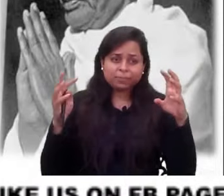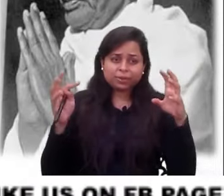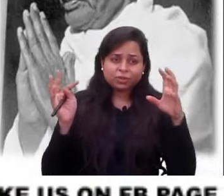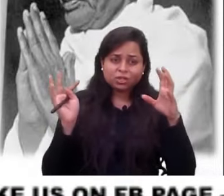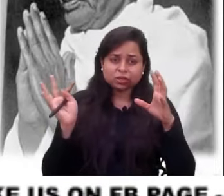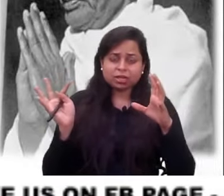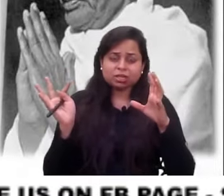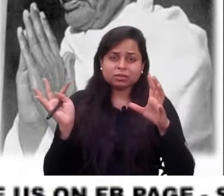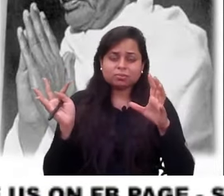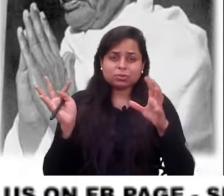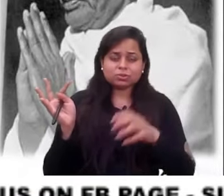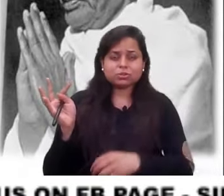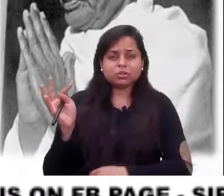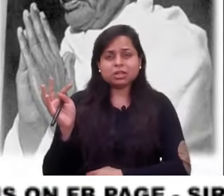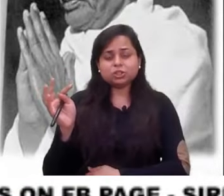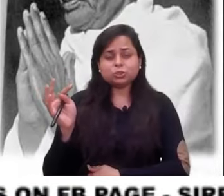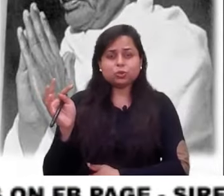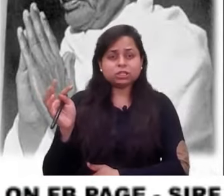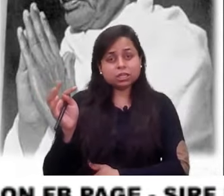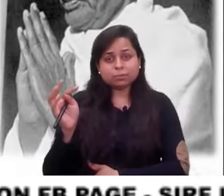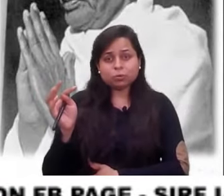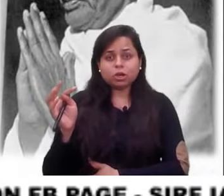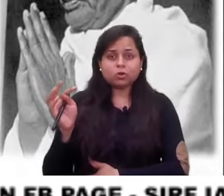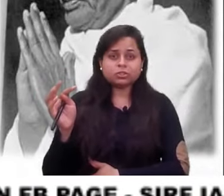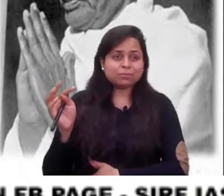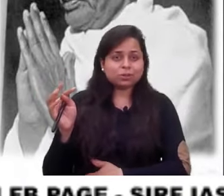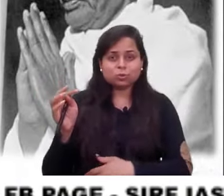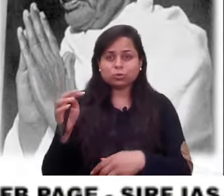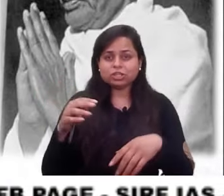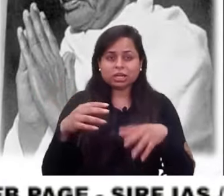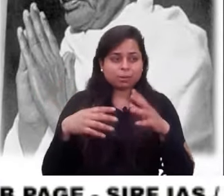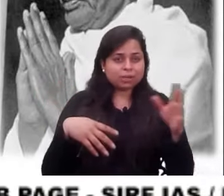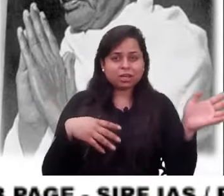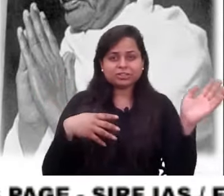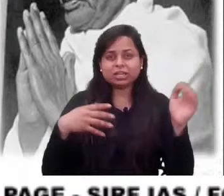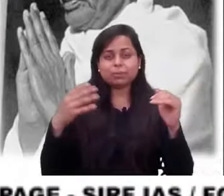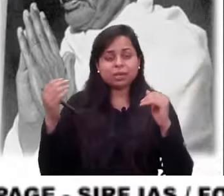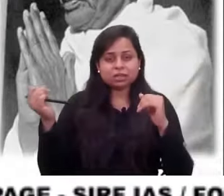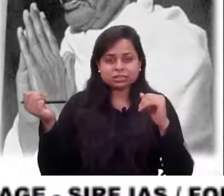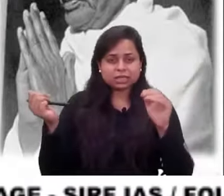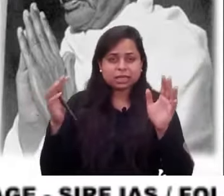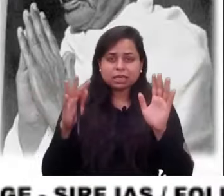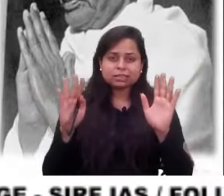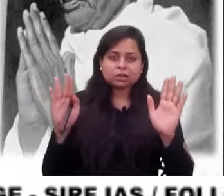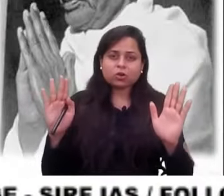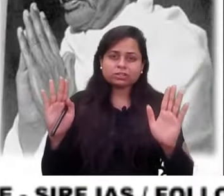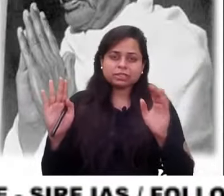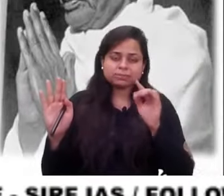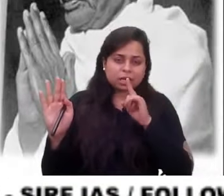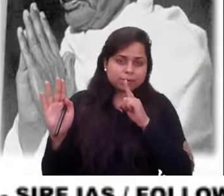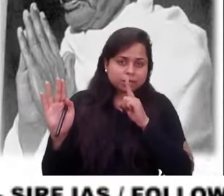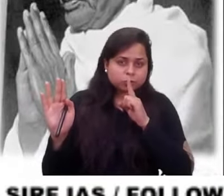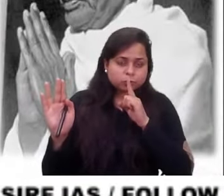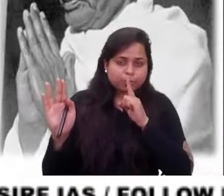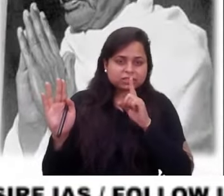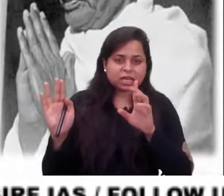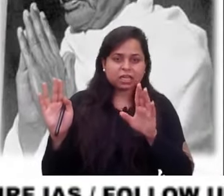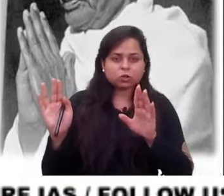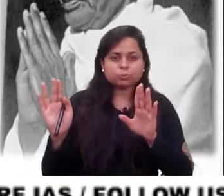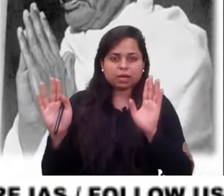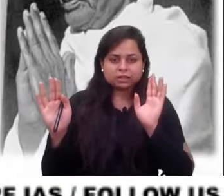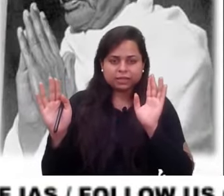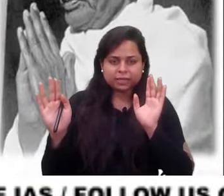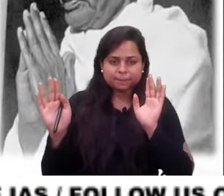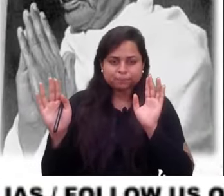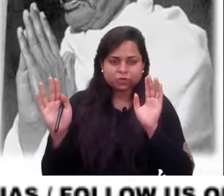है यहां पर जो है दिक्कतें शुरू हो जाएंगे अब ब्लाउज या बंदूक उठ जाएगा में अलग से हमें अलग से इसे कांग्रेस इस बारे में चुप्पी